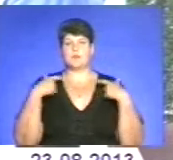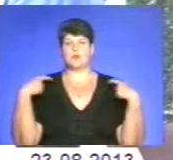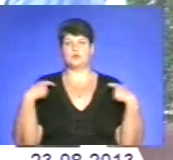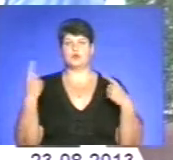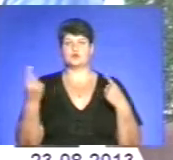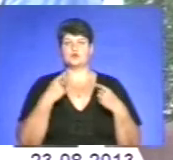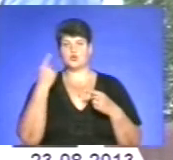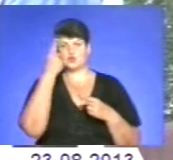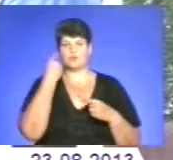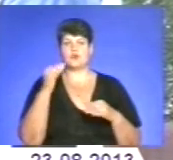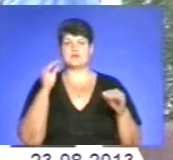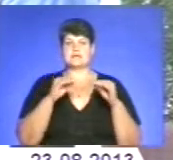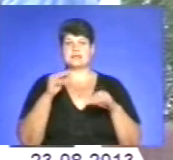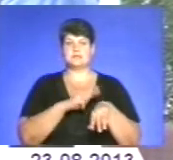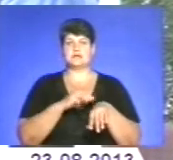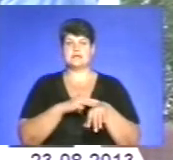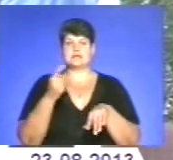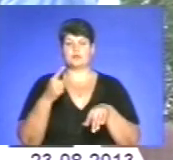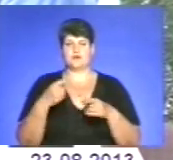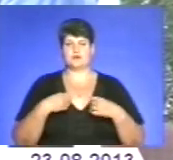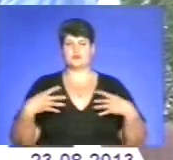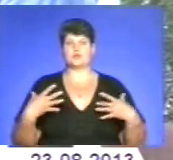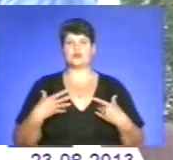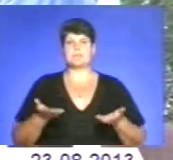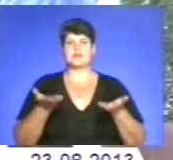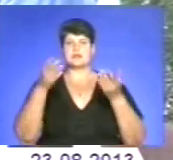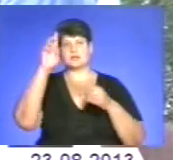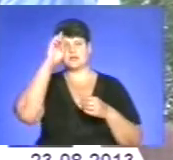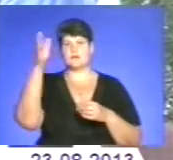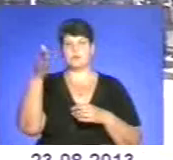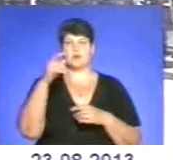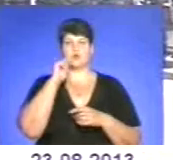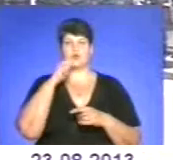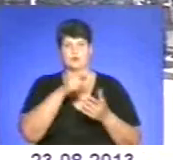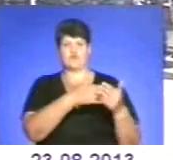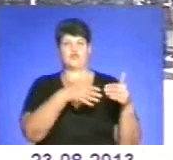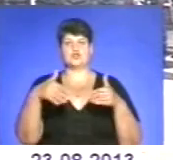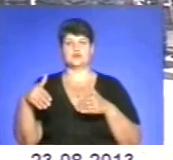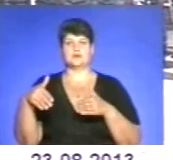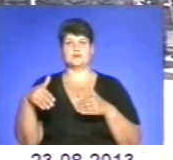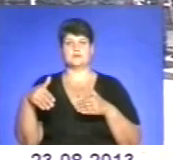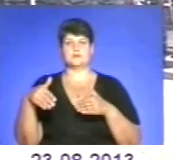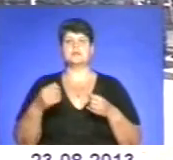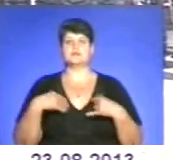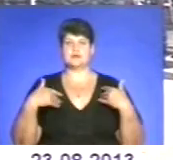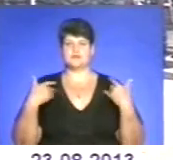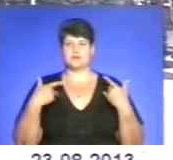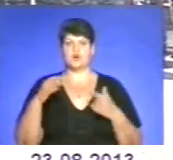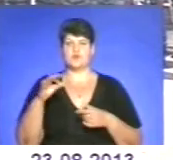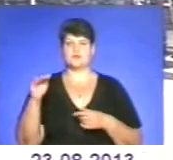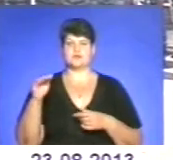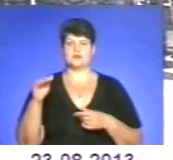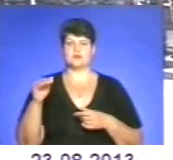Тернопільського гарнізону міліції для урочистого підняття державного прапора України вишикуваний. Здравствуйте, товариші офіцери!